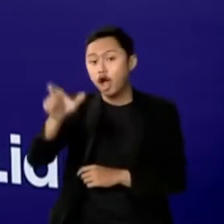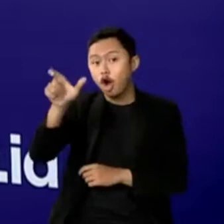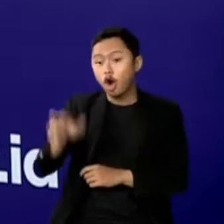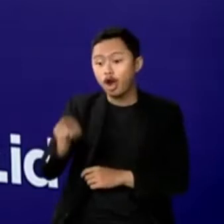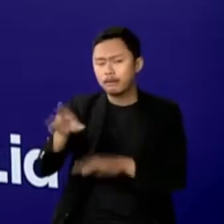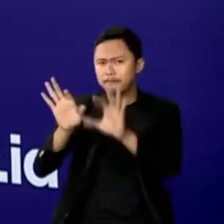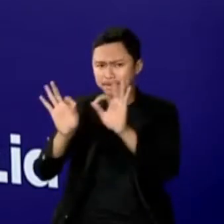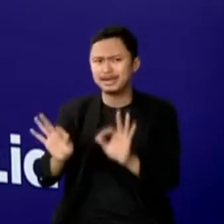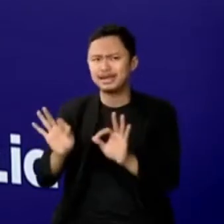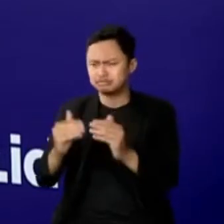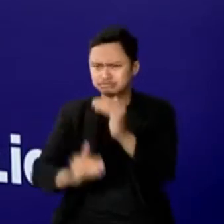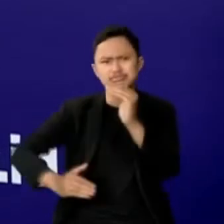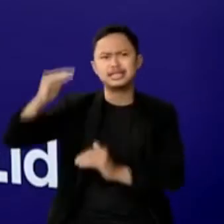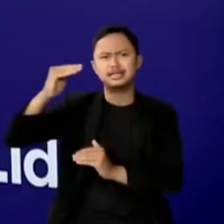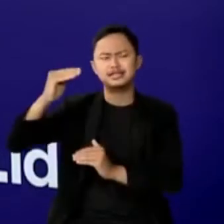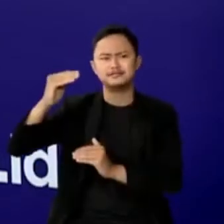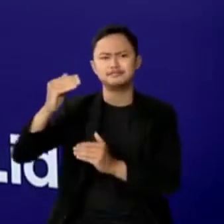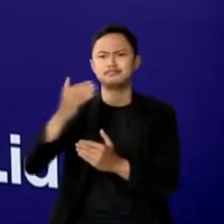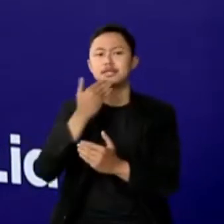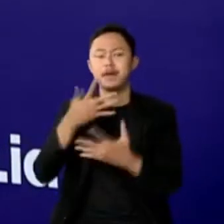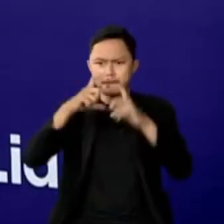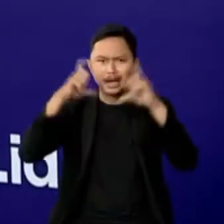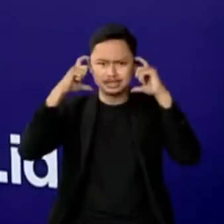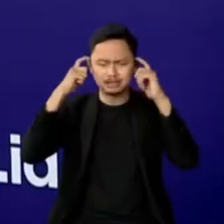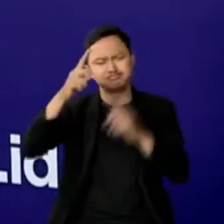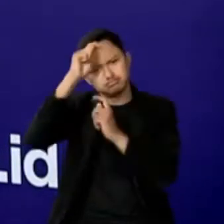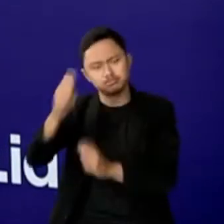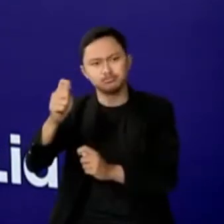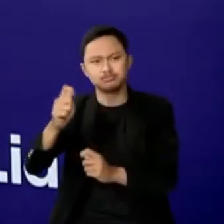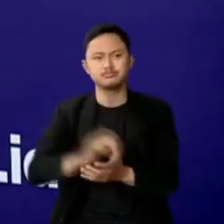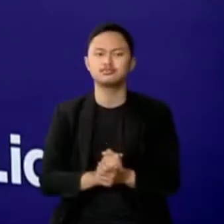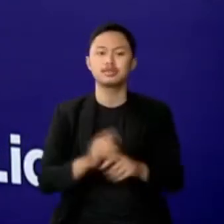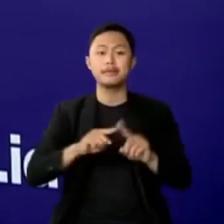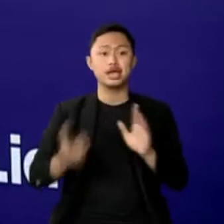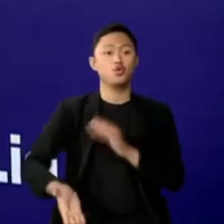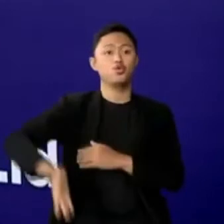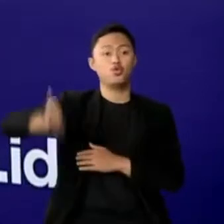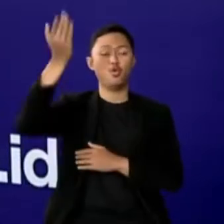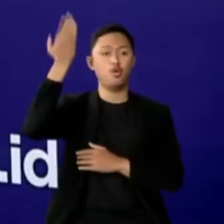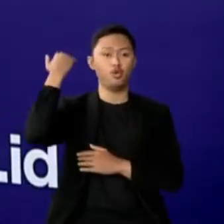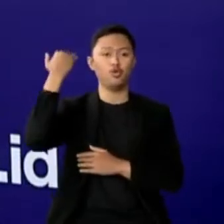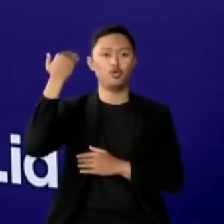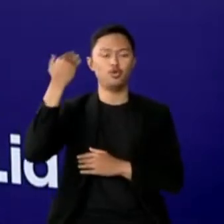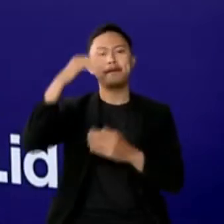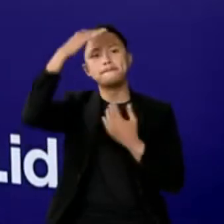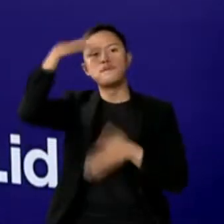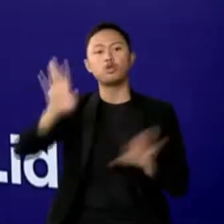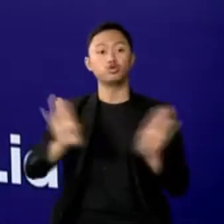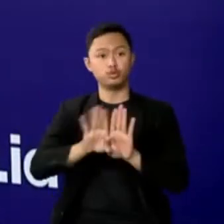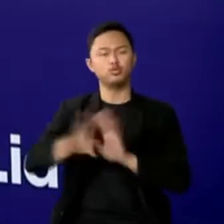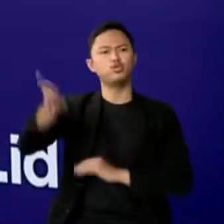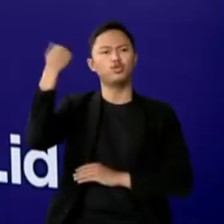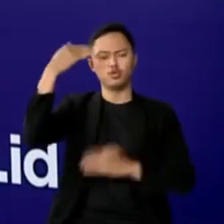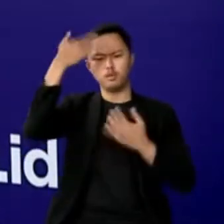berpendidikan itu memang menggunakan masker lebih taat Dulu waktu kita tutup ke mal